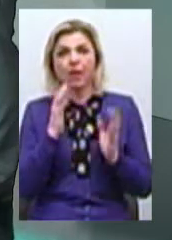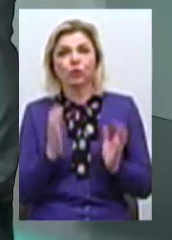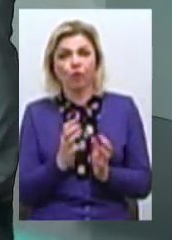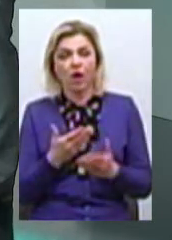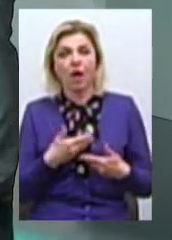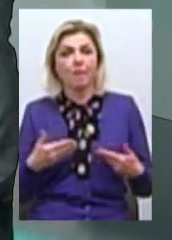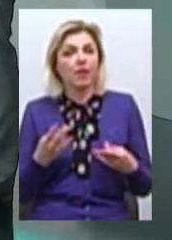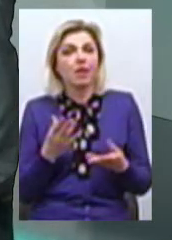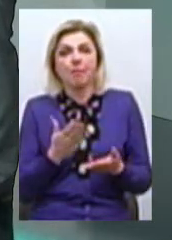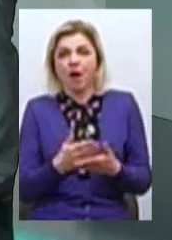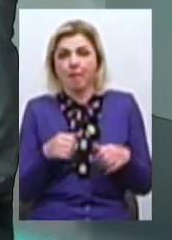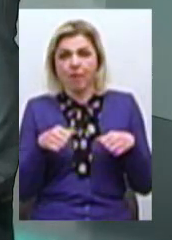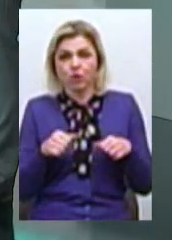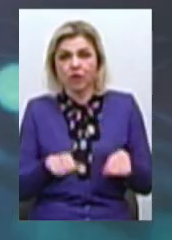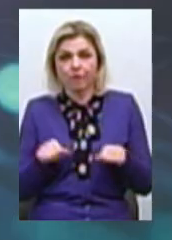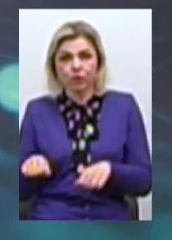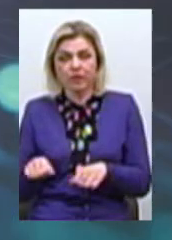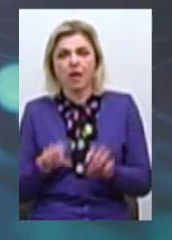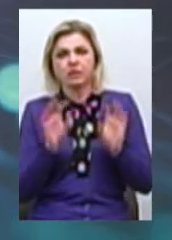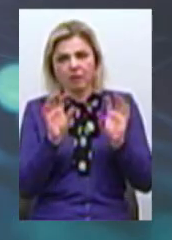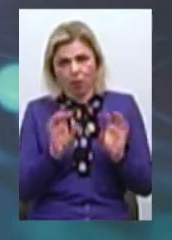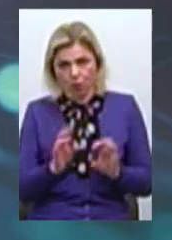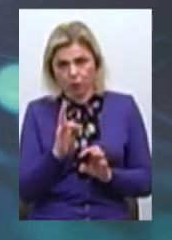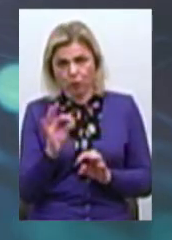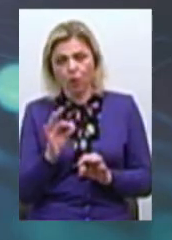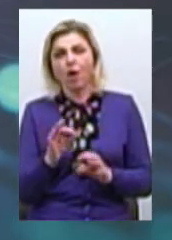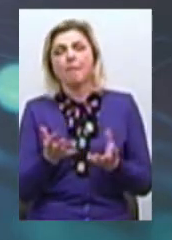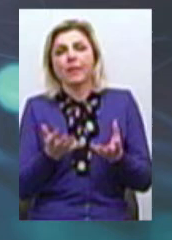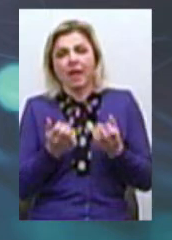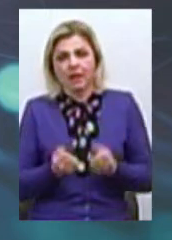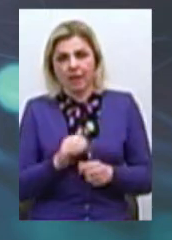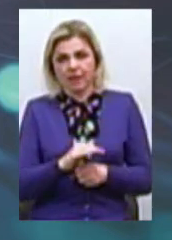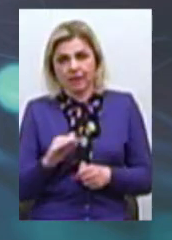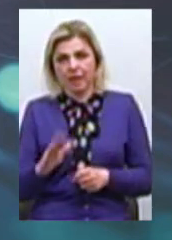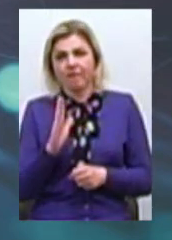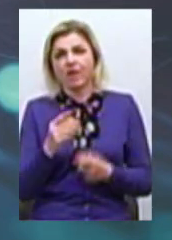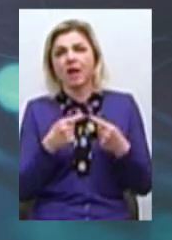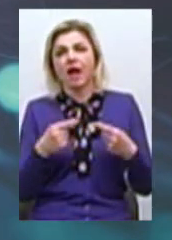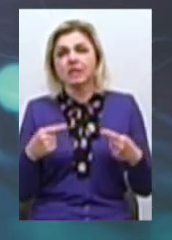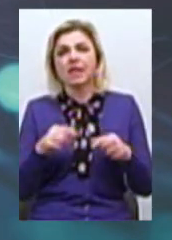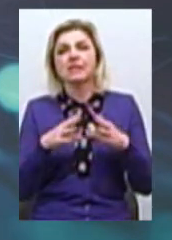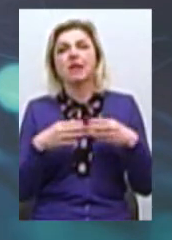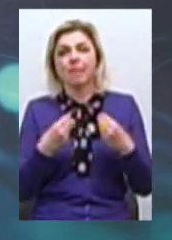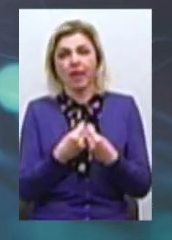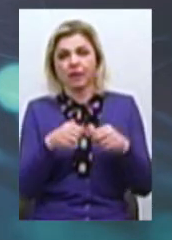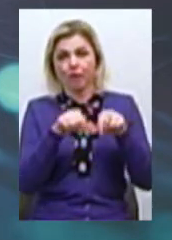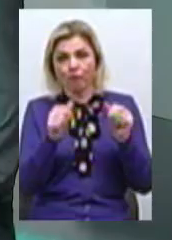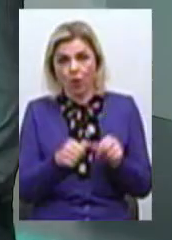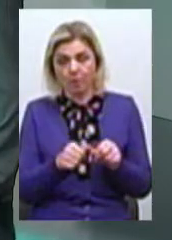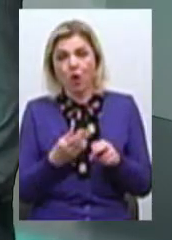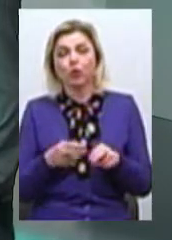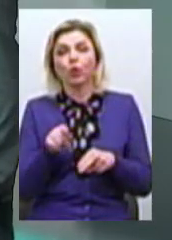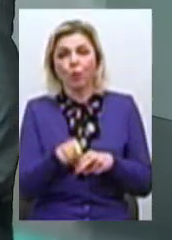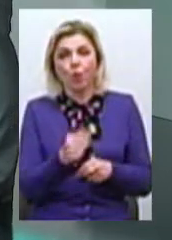маємо можливості законно прийняти цих дітей в альтернативну сімейну форму. Тому була розроблена програма,